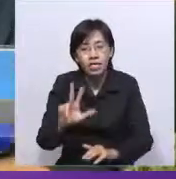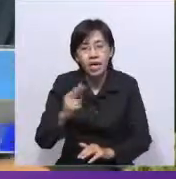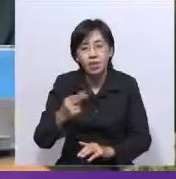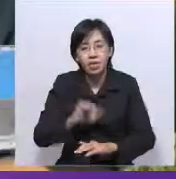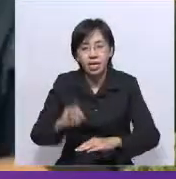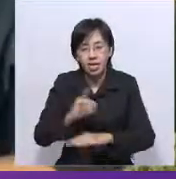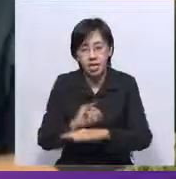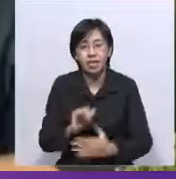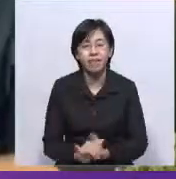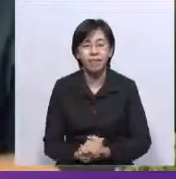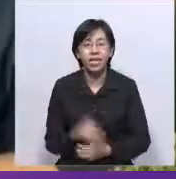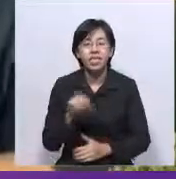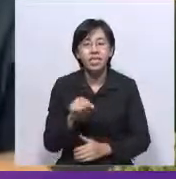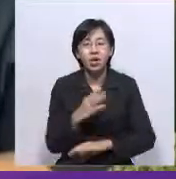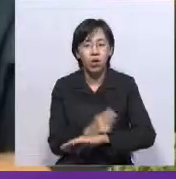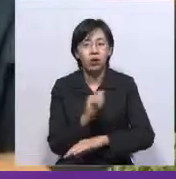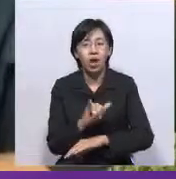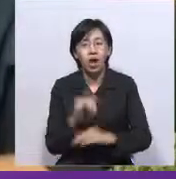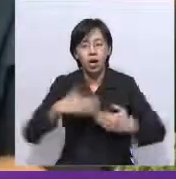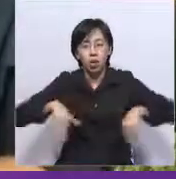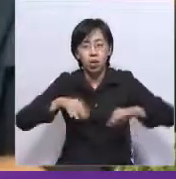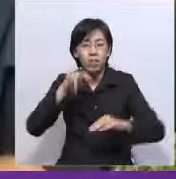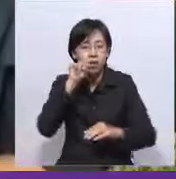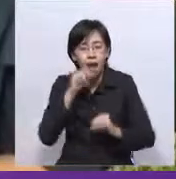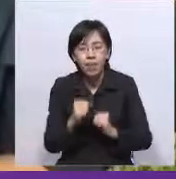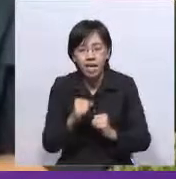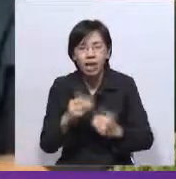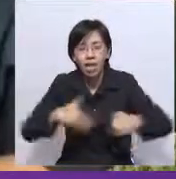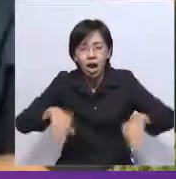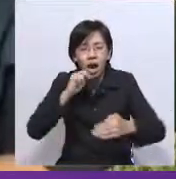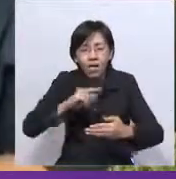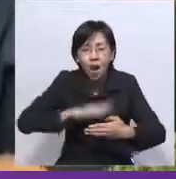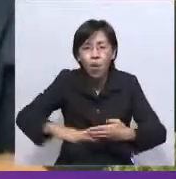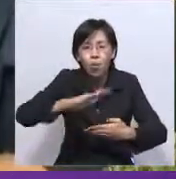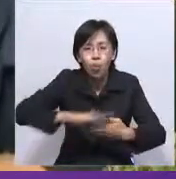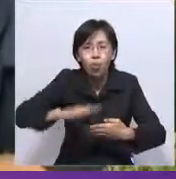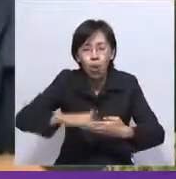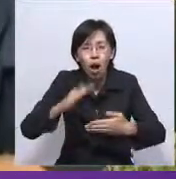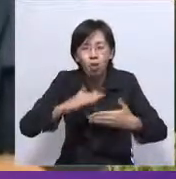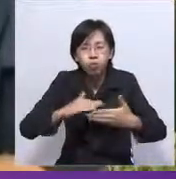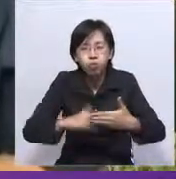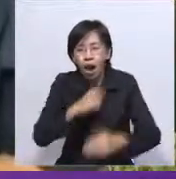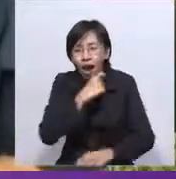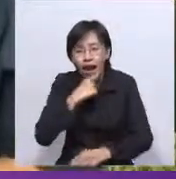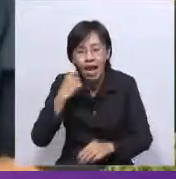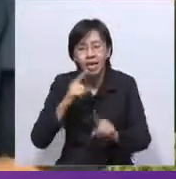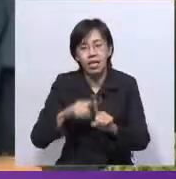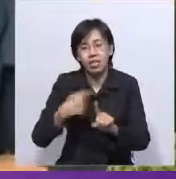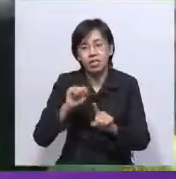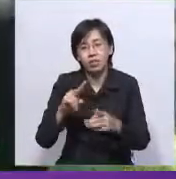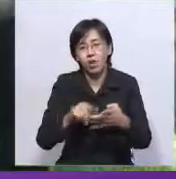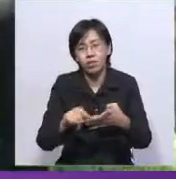ไร่เลยทีเดียวนะคะโดยทางด้านกรมชลประทานเองก็เร่งที่จะระบายน้ำออกจากทุ่งให้แล้วเสร็จภายในกลางเดือนธันวาคมนี้